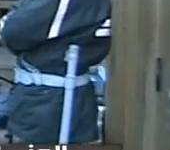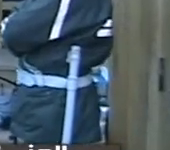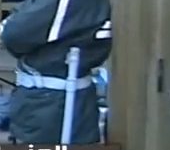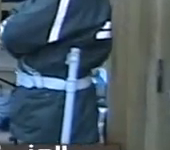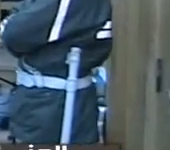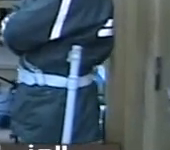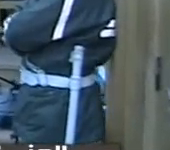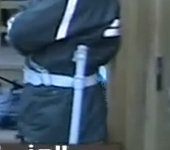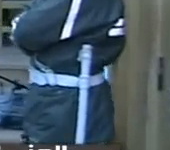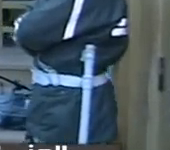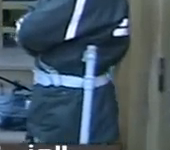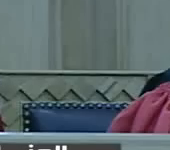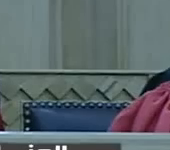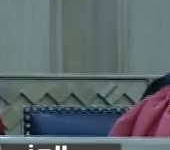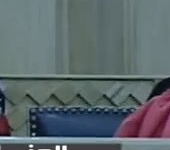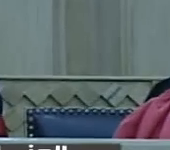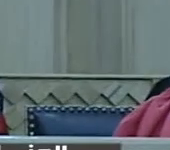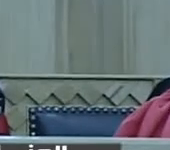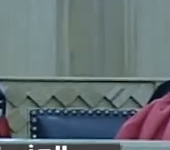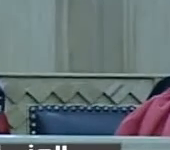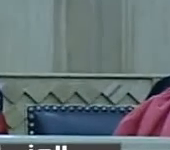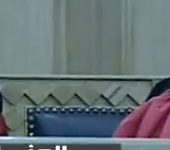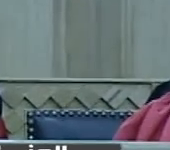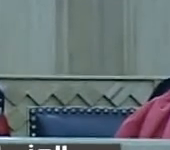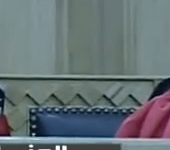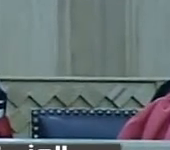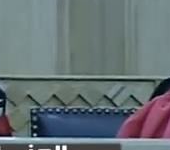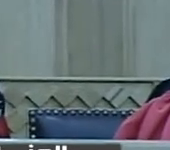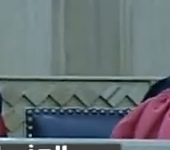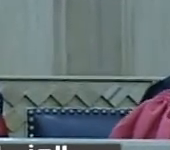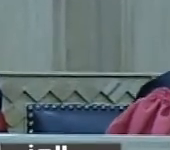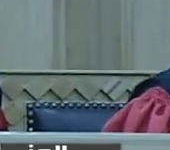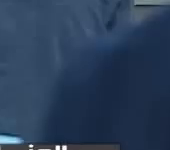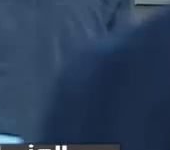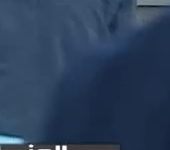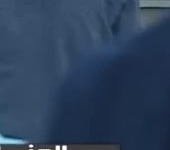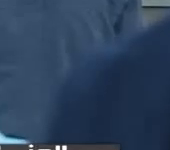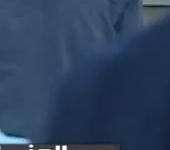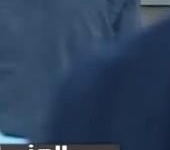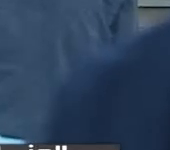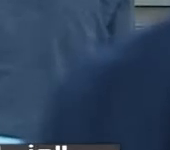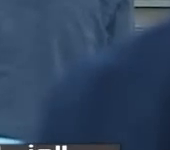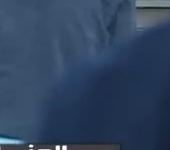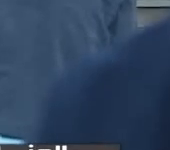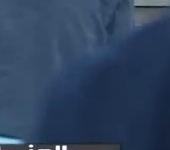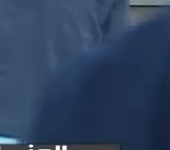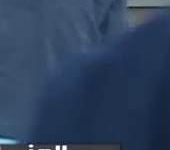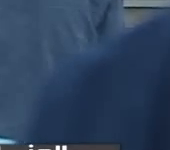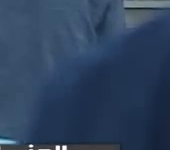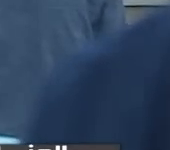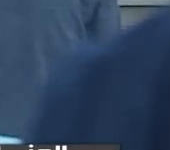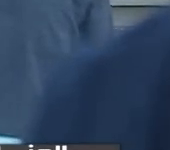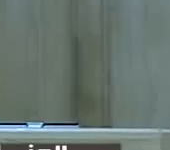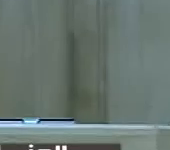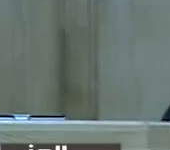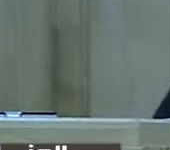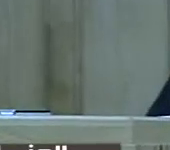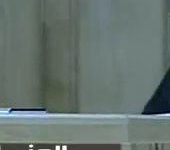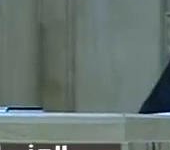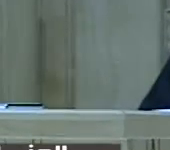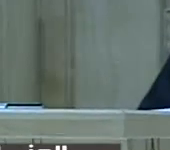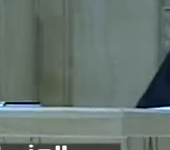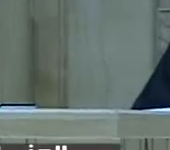ومحكمة الاستئناف العسكرية تؤجل النظر في قضية شهداء الثورة وجرحاها بدوز إلى فيفري القادم.